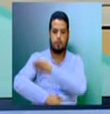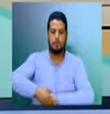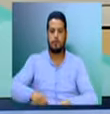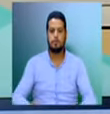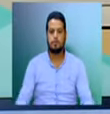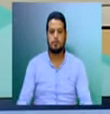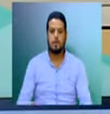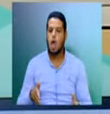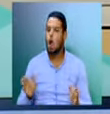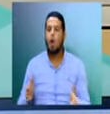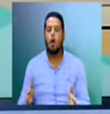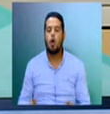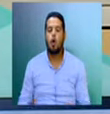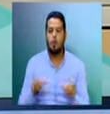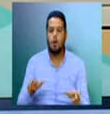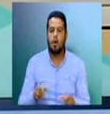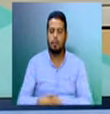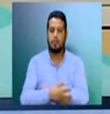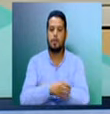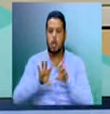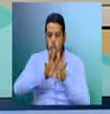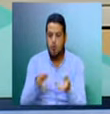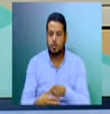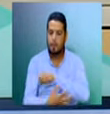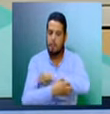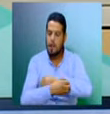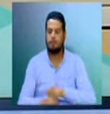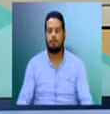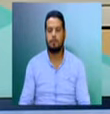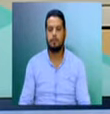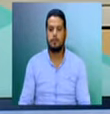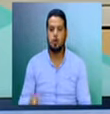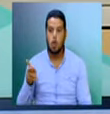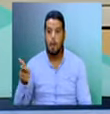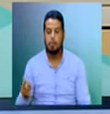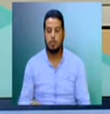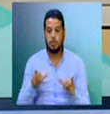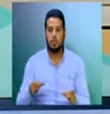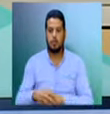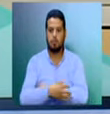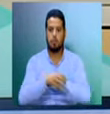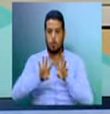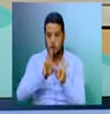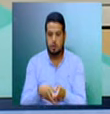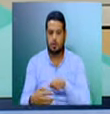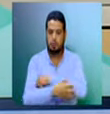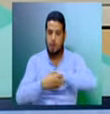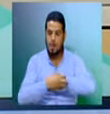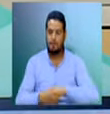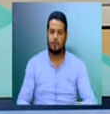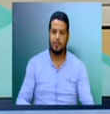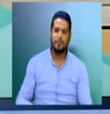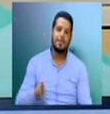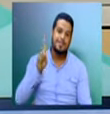نحمي الأسرة من الفقر؟ تحمى الأسرة من الفقر عند توفير برنامج شغل للمرأة،